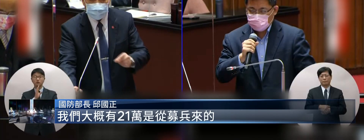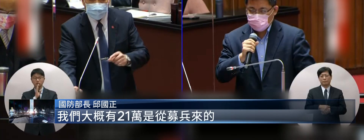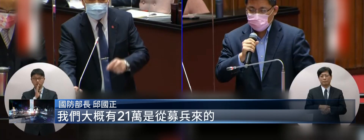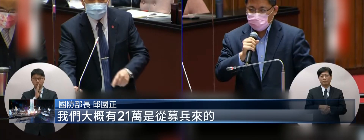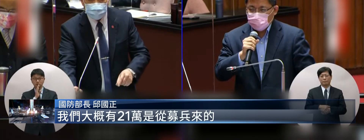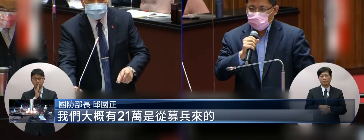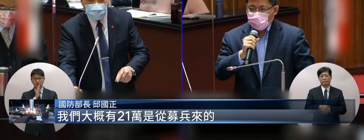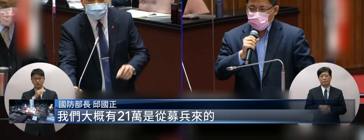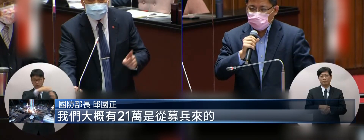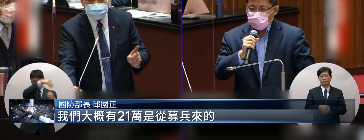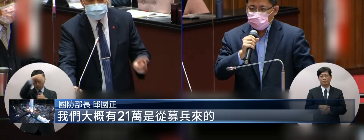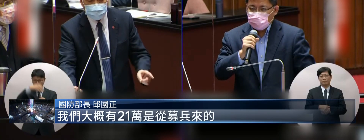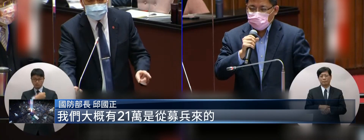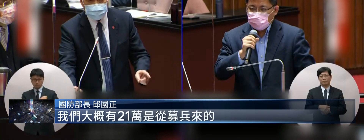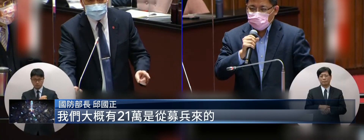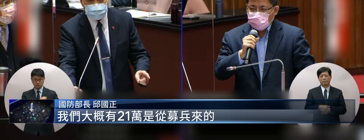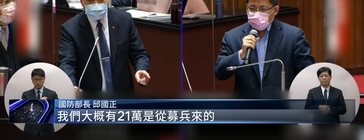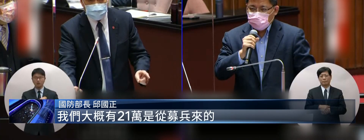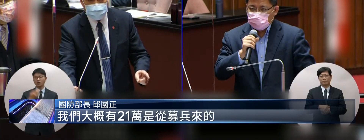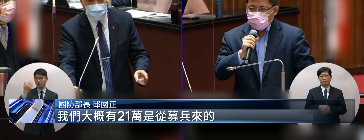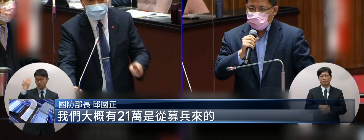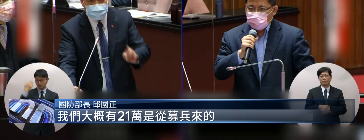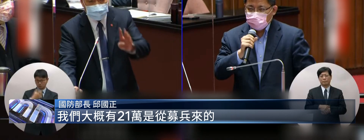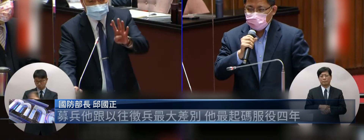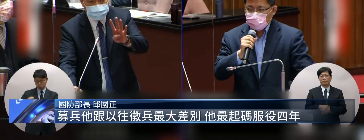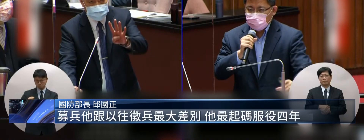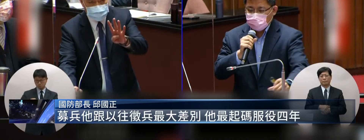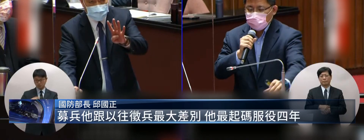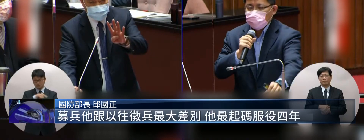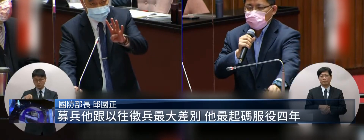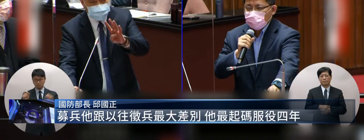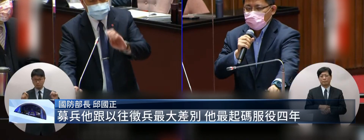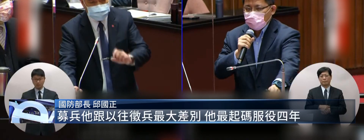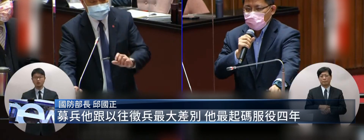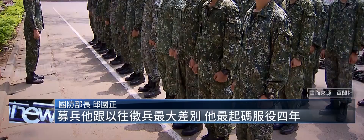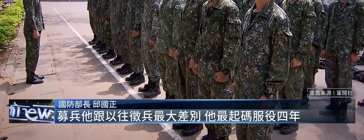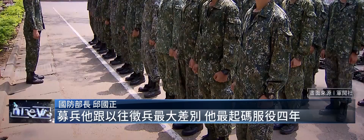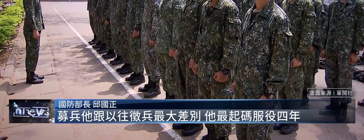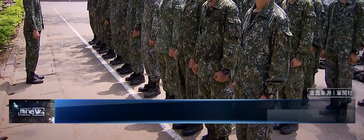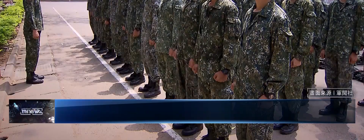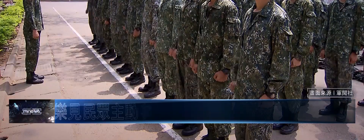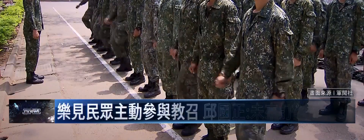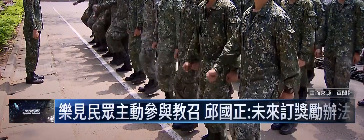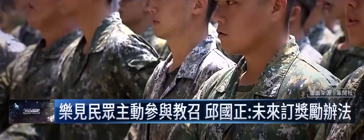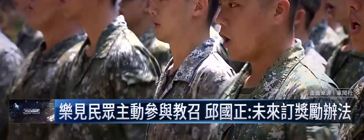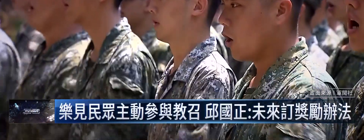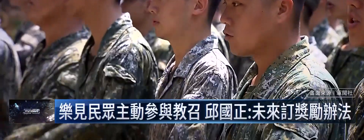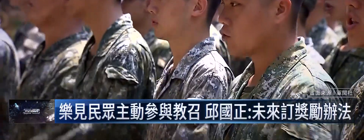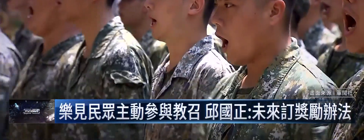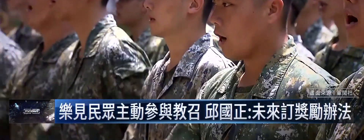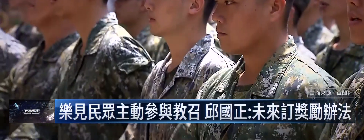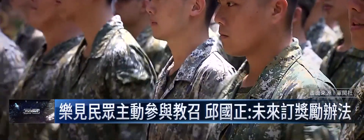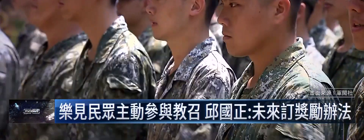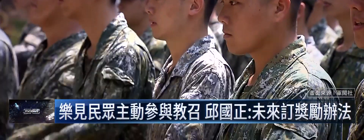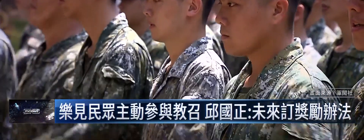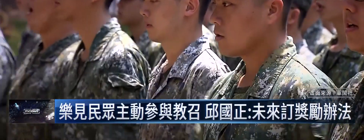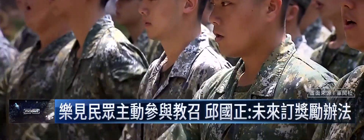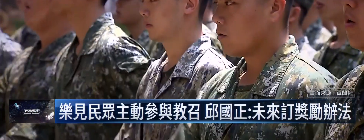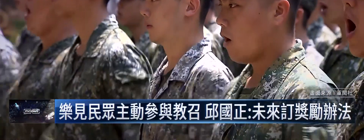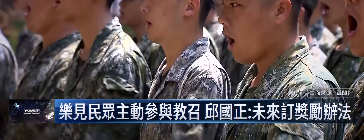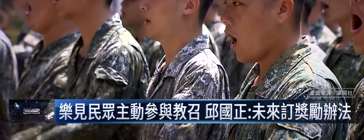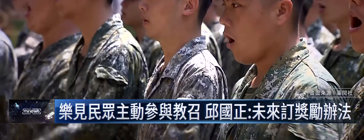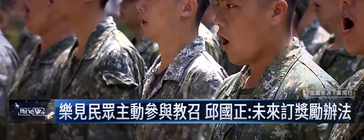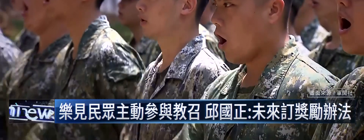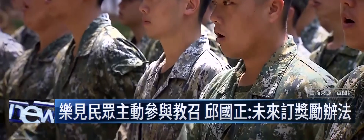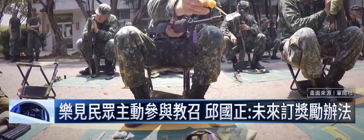兵来的。募兵它跟以往征兵最大的差别，它最起码服役4年。 不认现有战力有问题，但立委认为扩